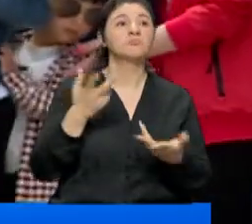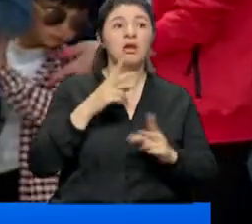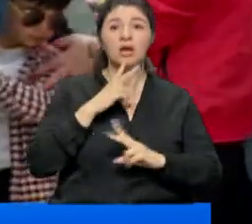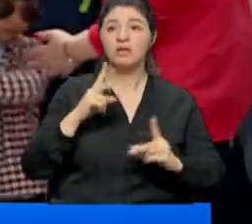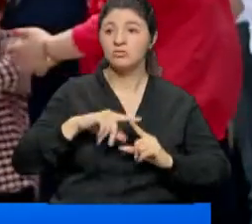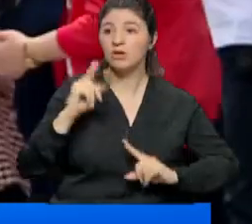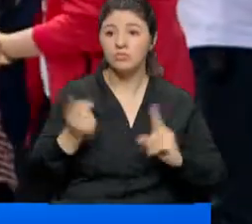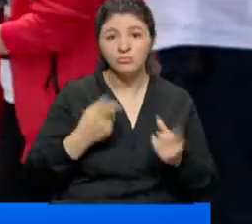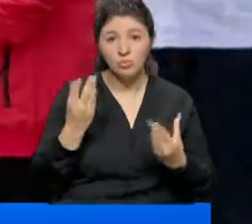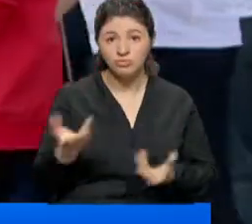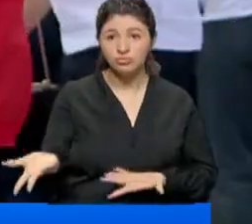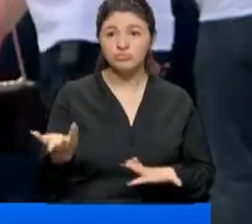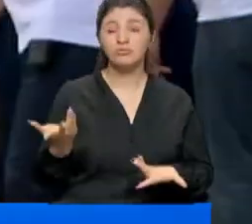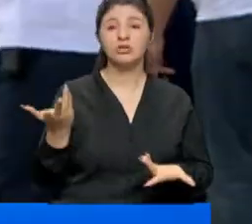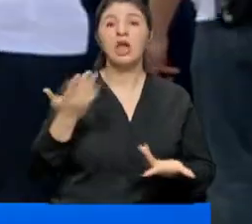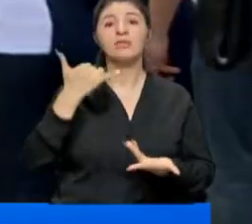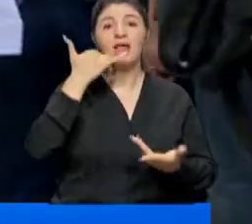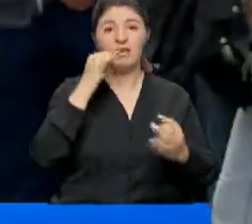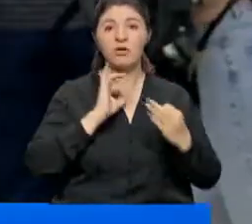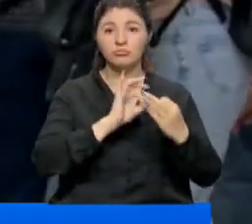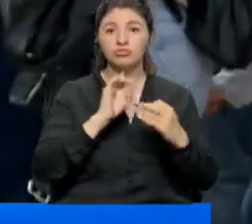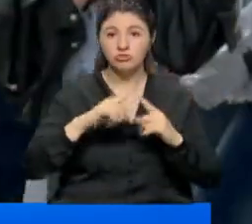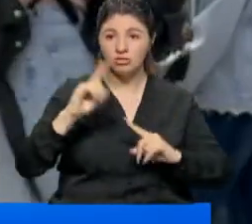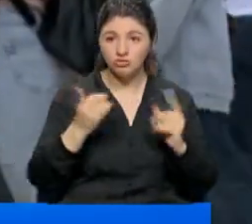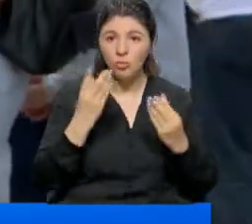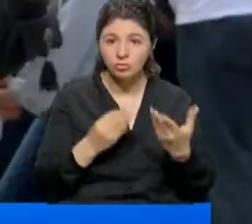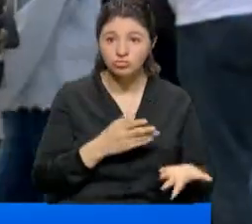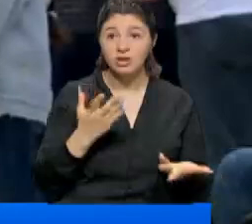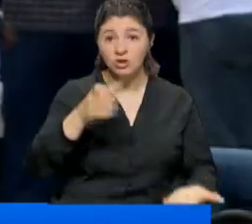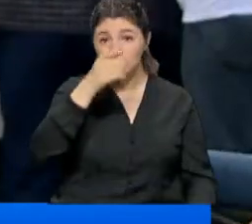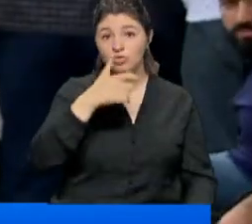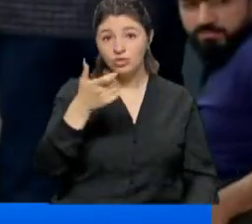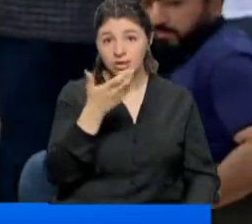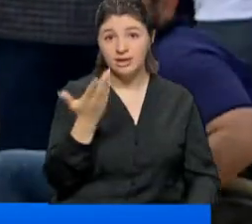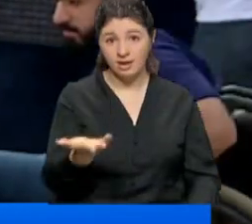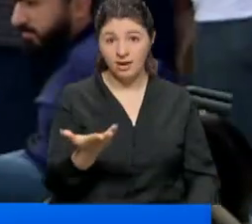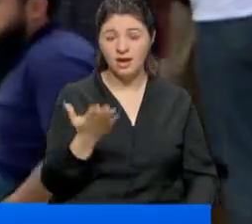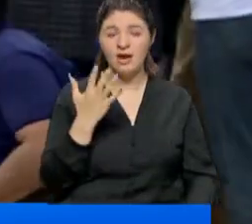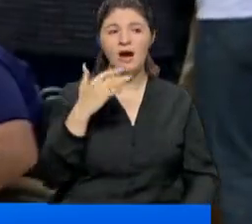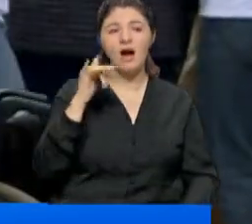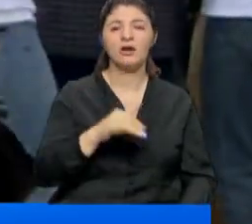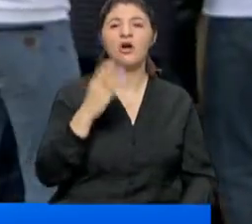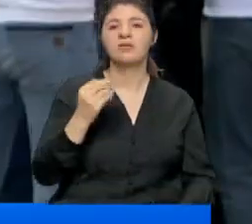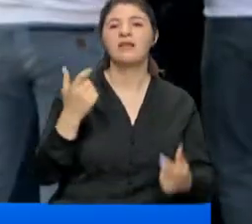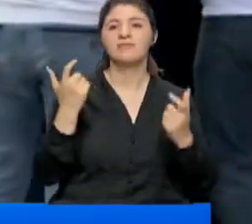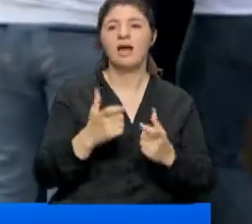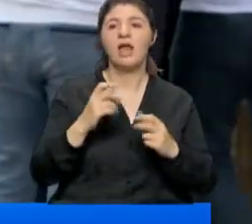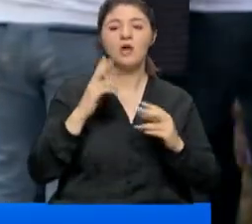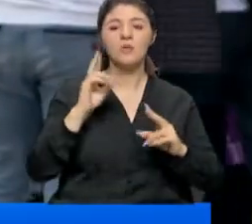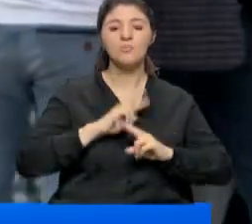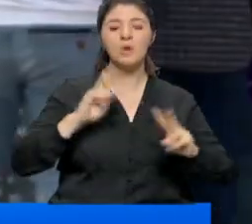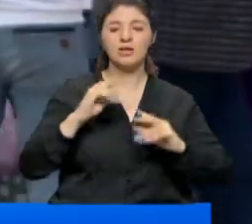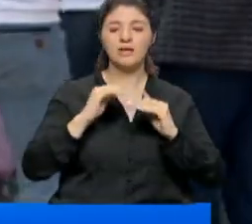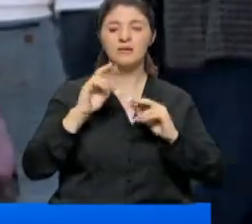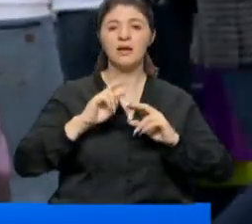enerji teknolojilerinde olsun işte telekomünikasyonda olsun ki Türkiye'ye hak ettiği yere muasır